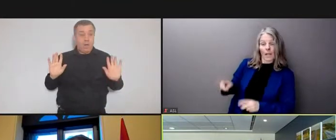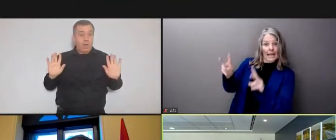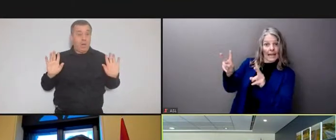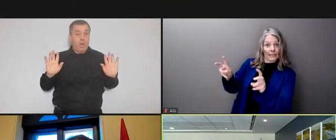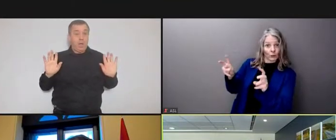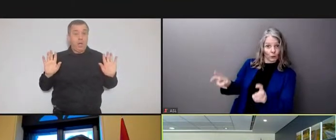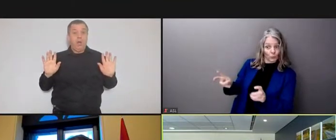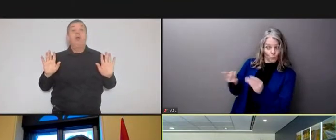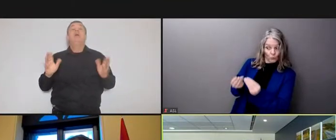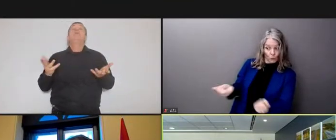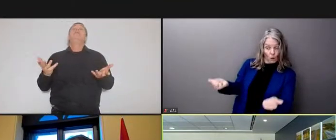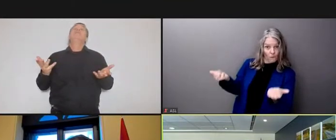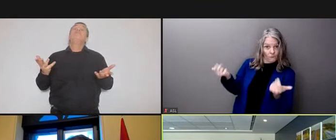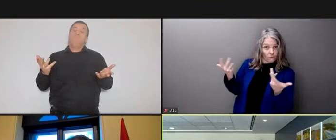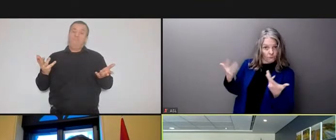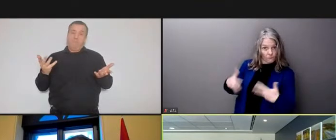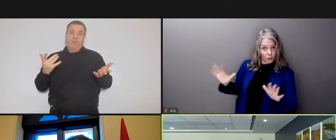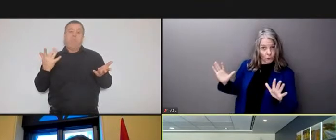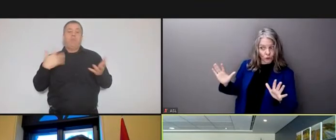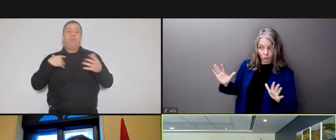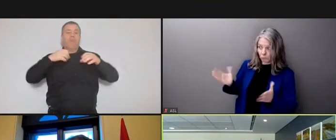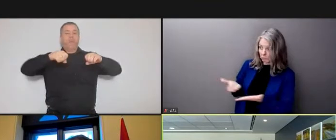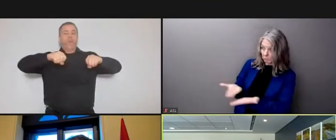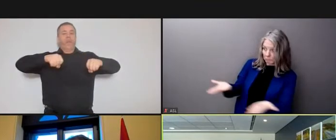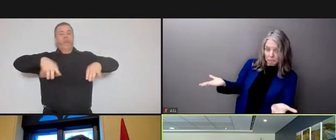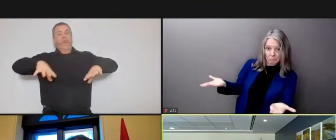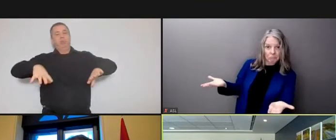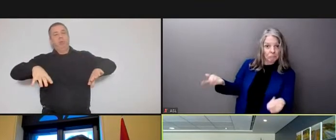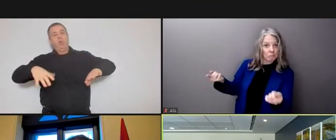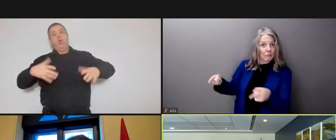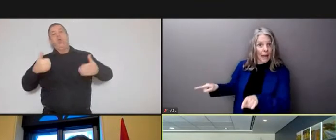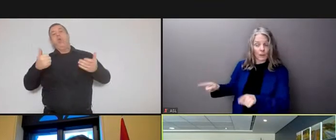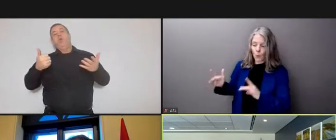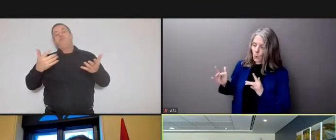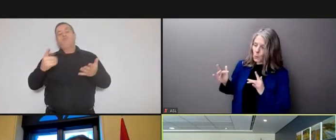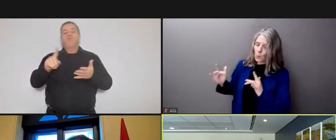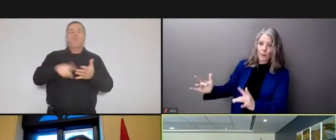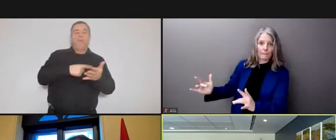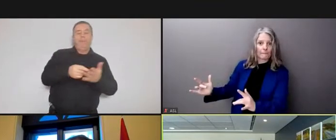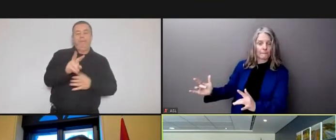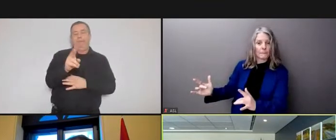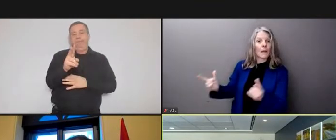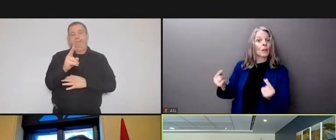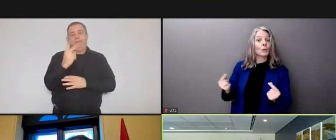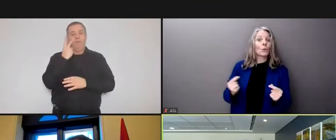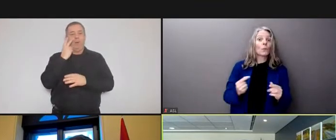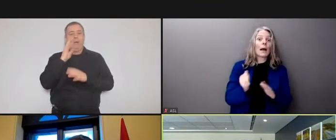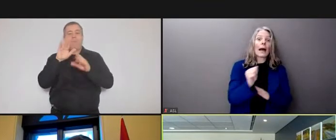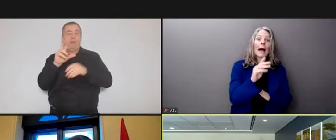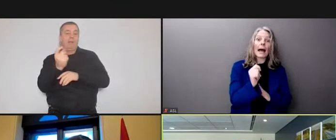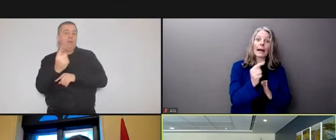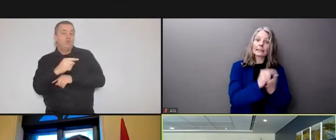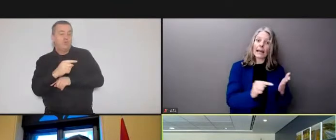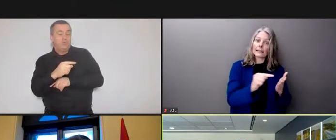on va on va soit le révoquer soit laisser tomber après les 30 jours mais on voudrait